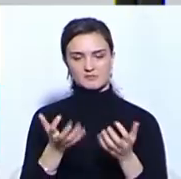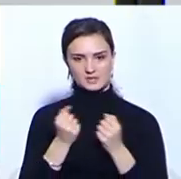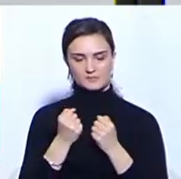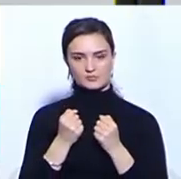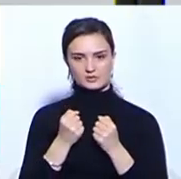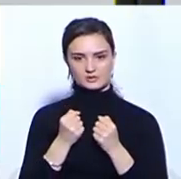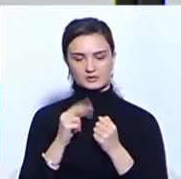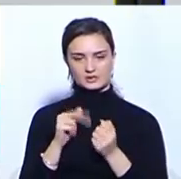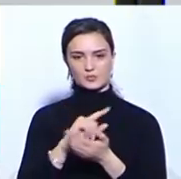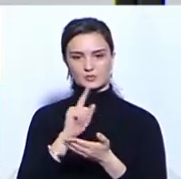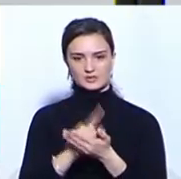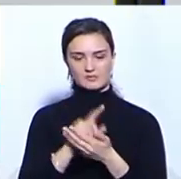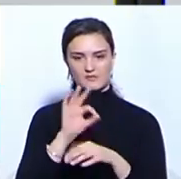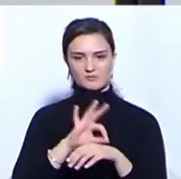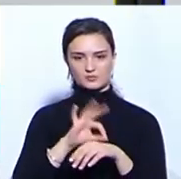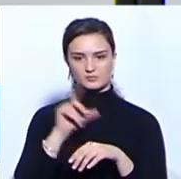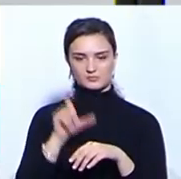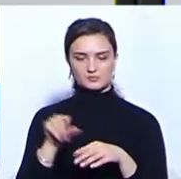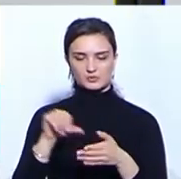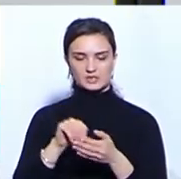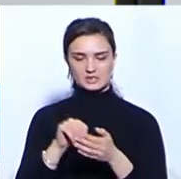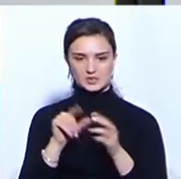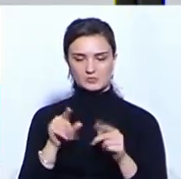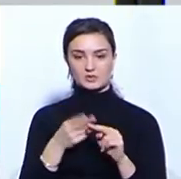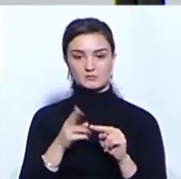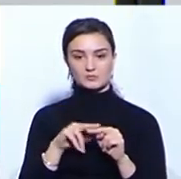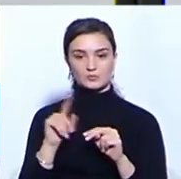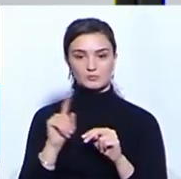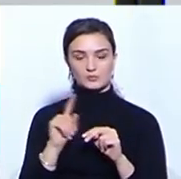და აუცილებლად ავადმყოფის მონაწილეობით, იმიტომ რომ